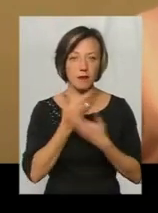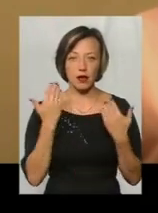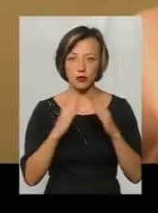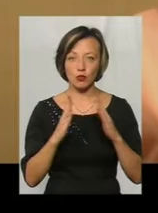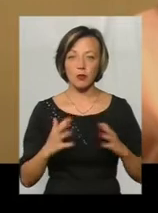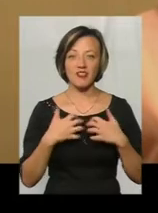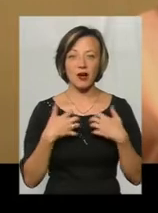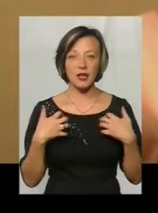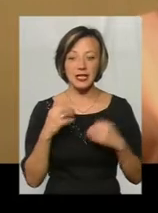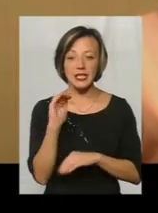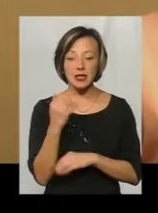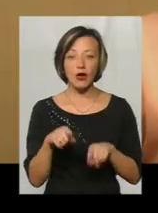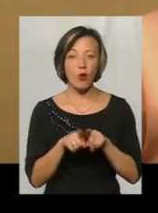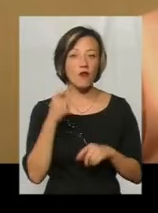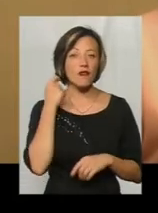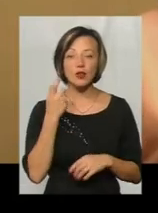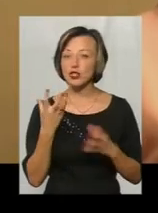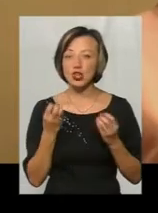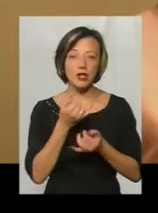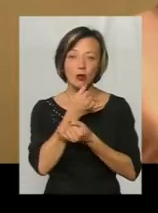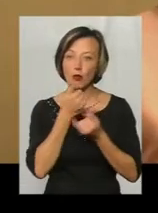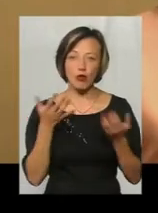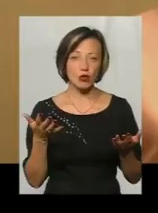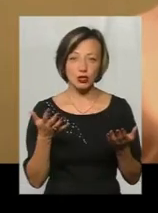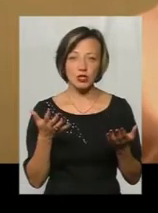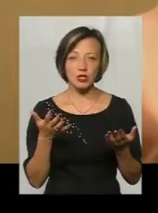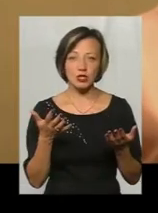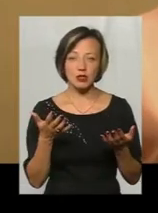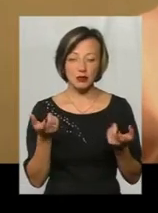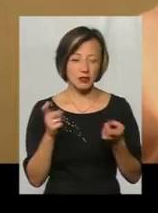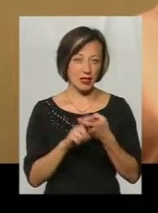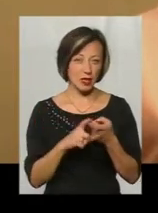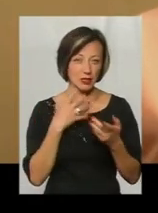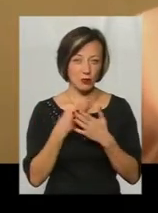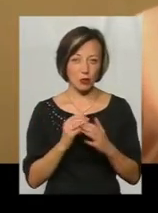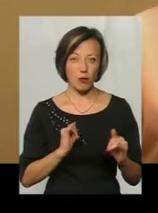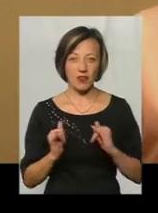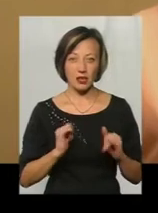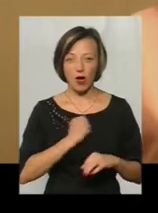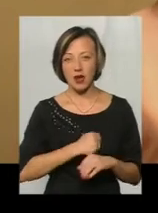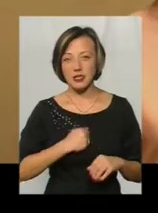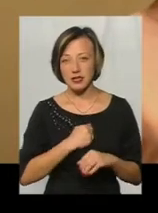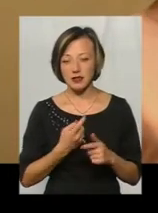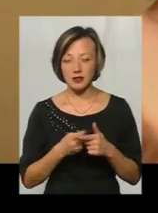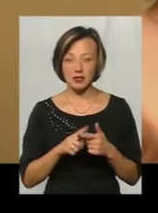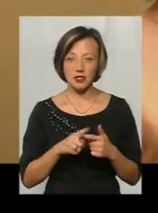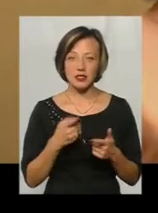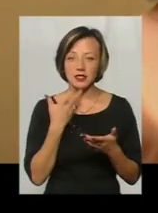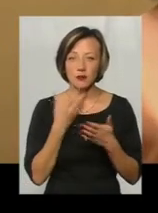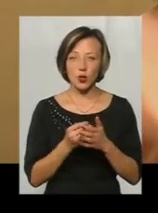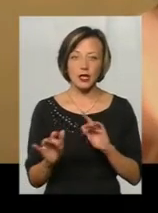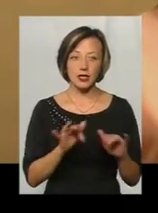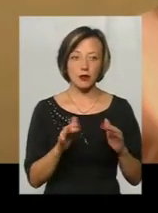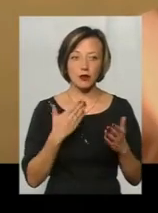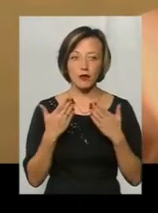тому що дитина такого віку ще не може логічно зв'язати свою поведінку агресивну чи якісь свої дії